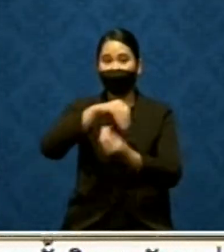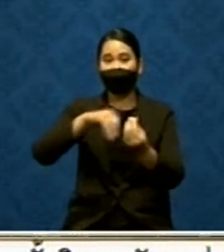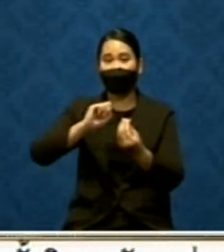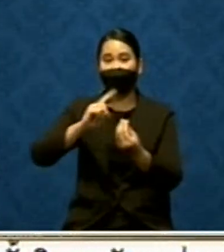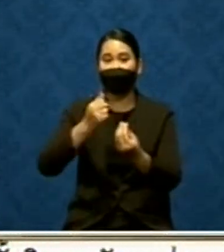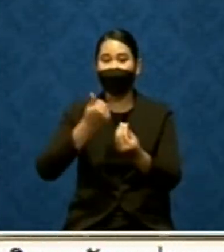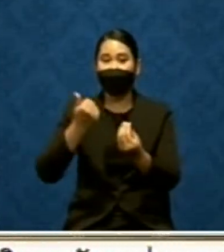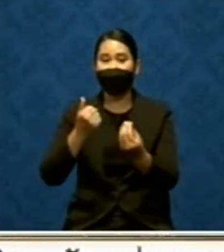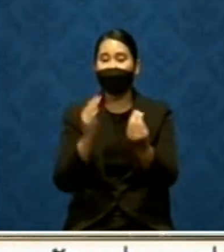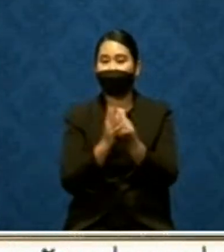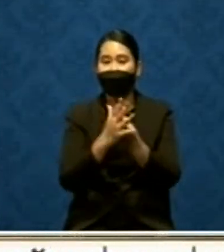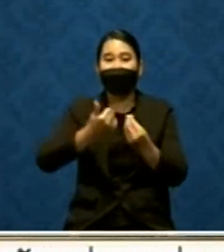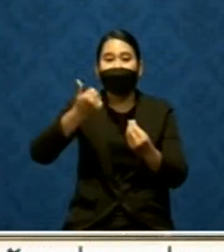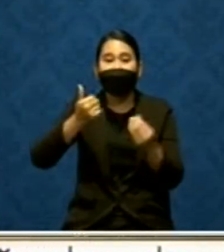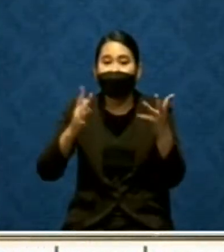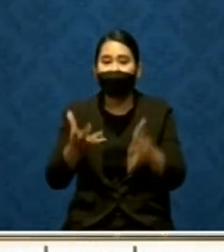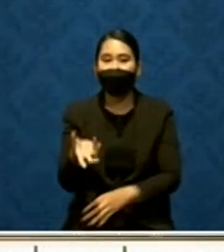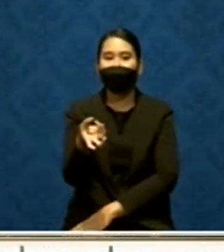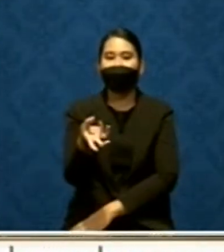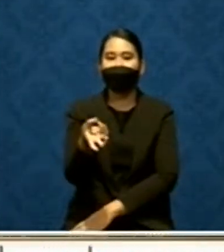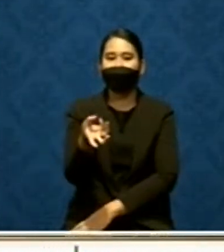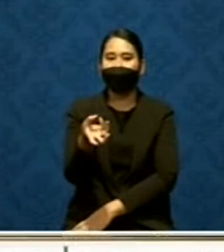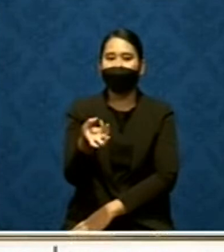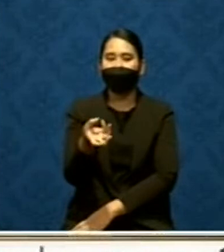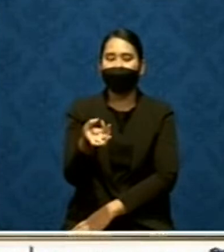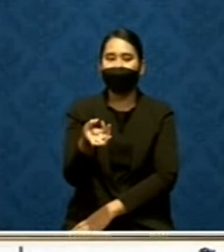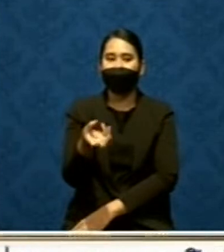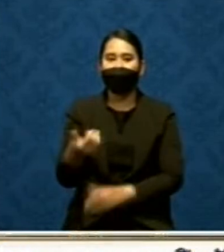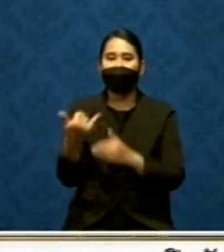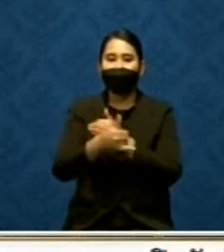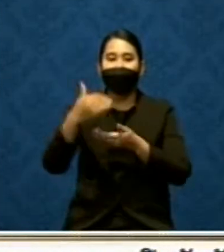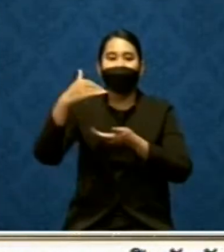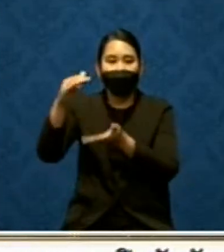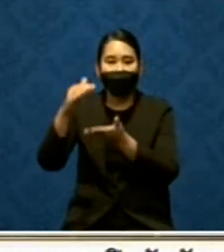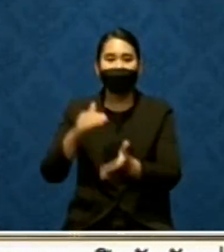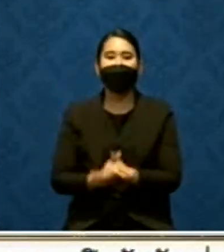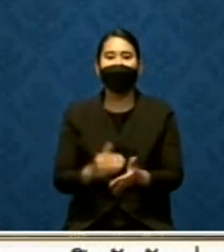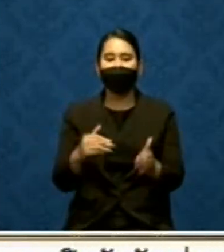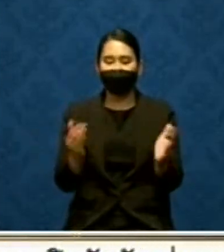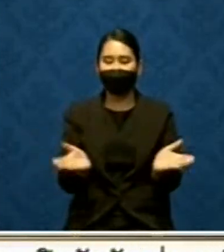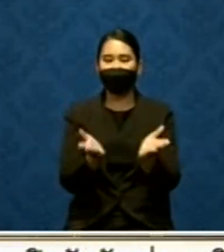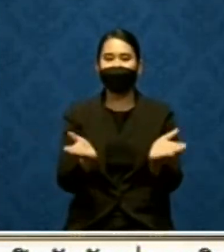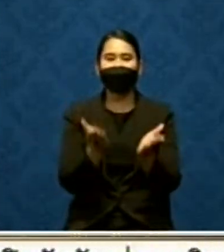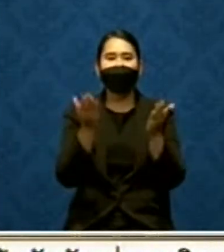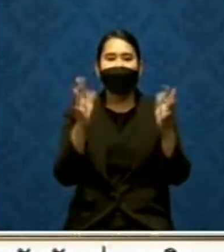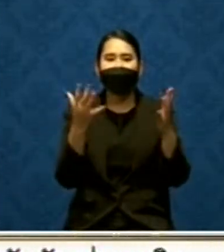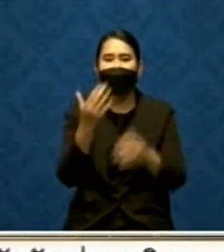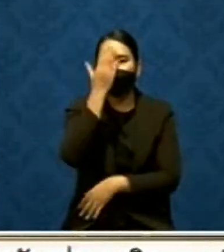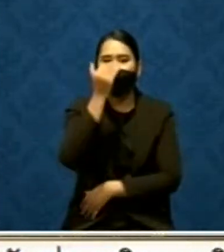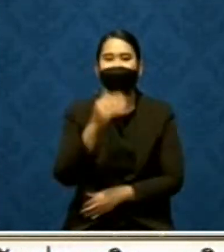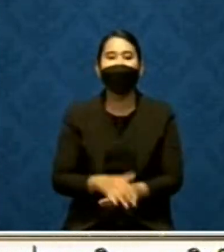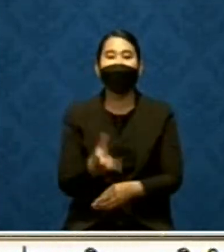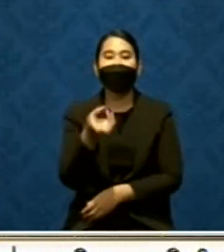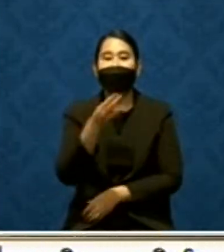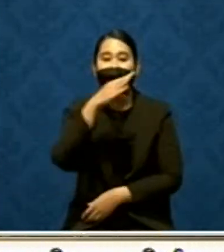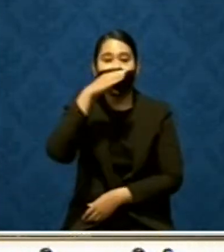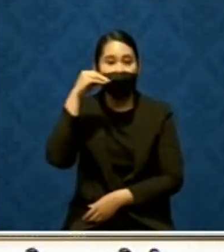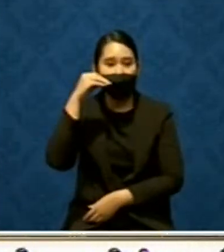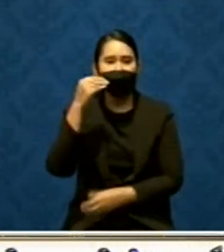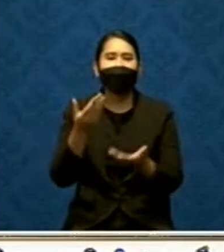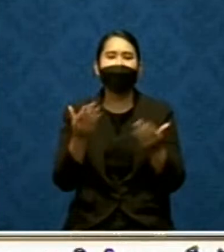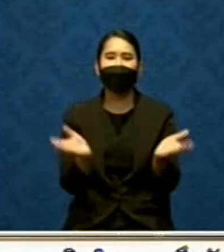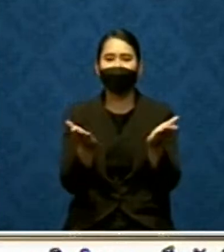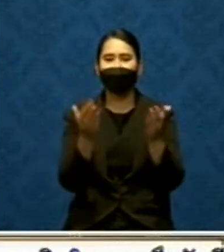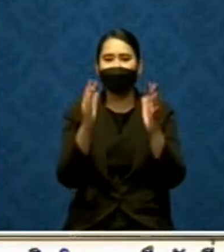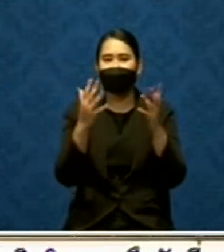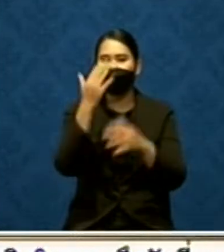ไงข้าวเราเสียให้กับต่างประเทศแล้วหรือเปล่าทำไมเราไม่ส่งเสริมข้าวพันธุ์ใหม่พันธุ์มะลิอันนี้มัน